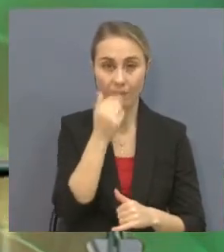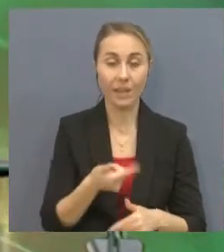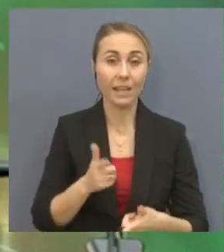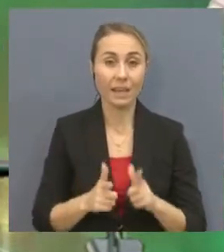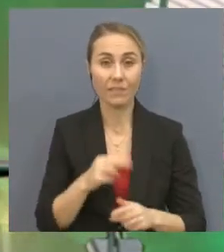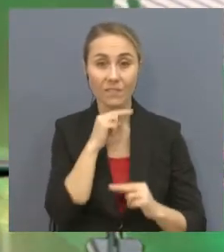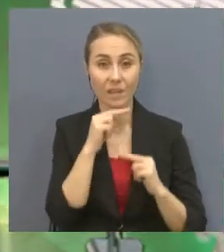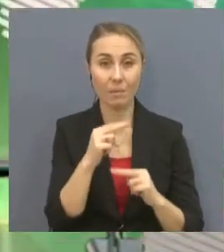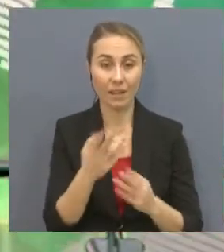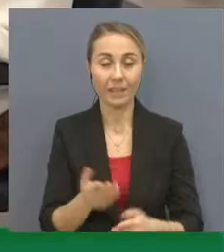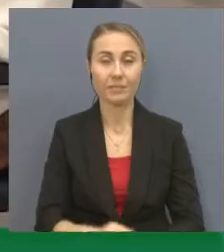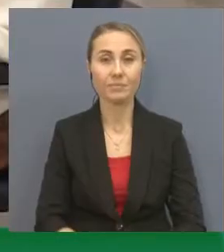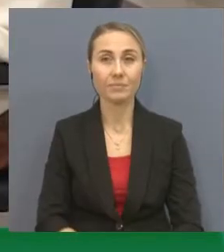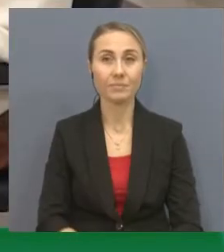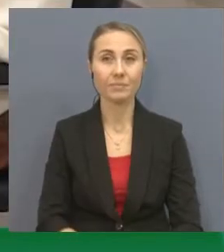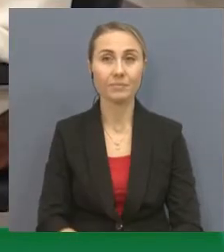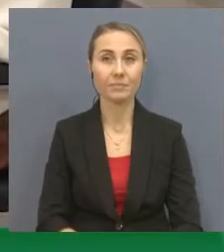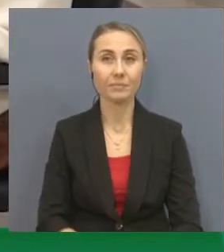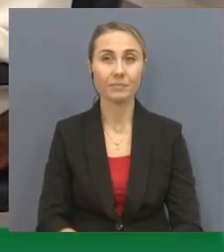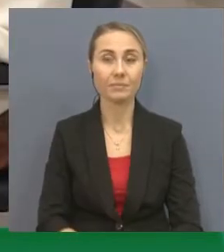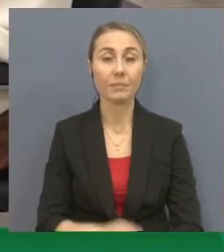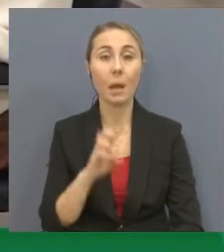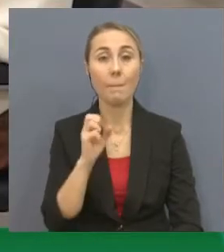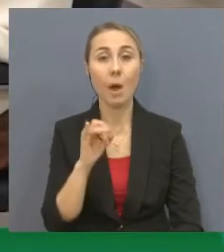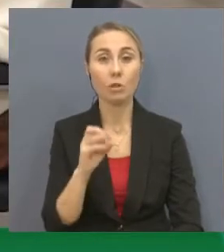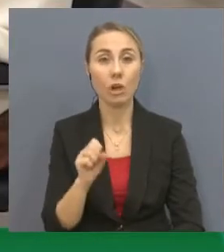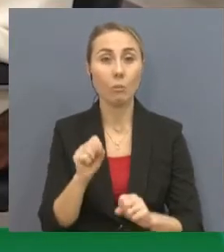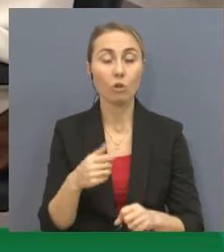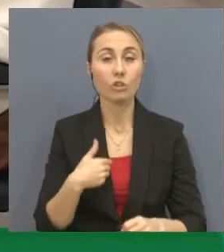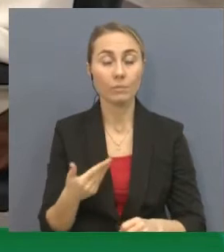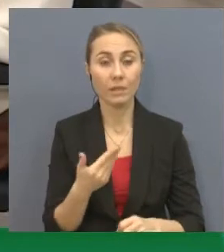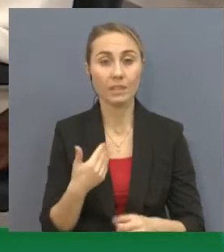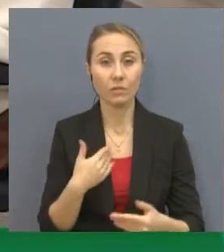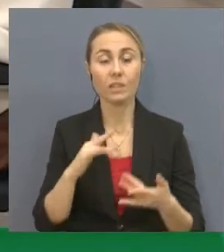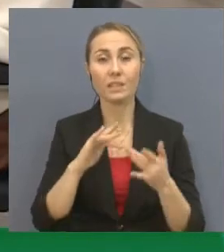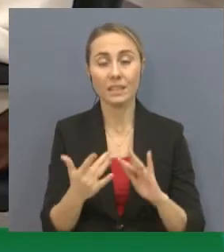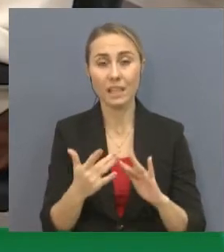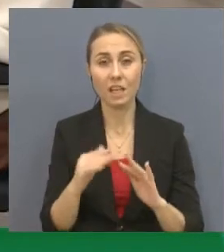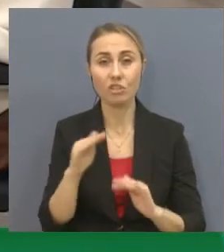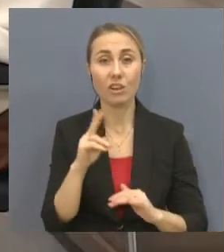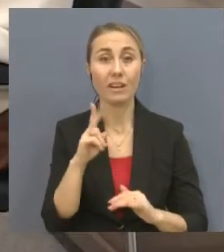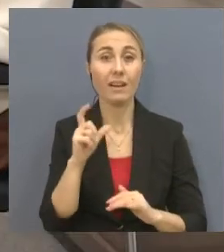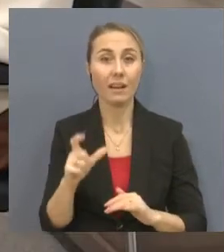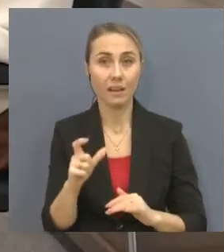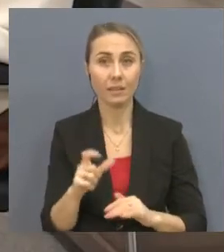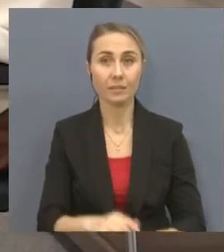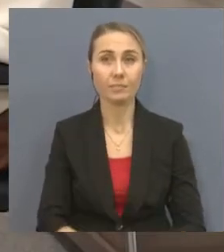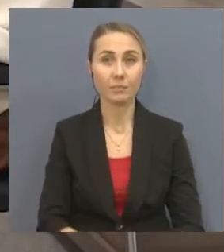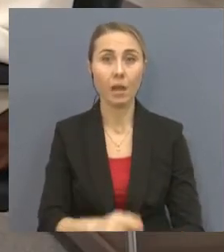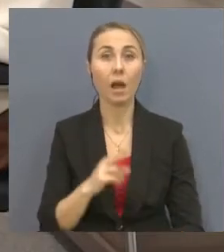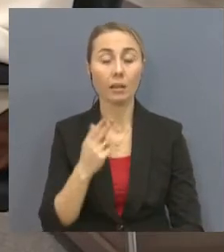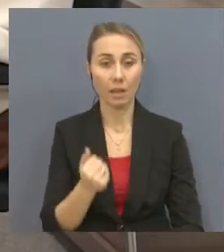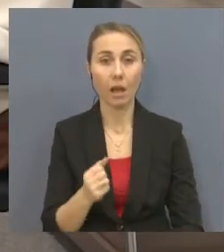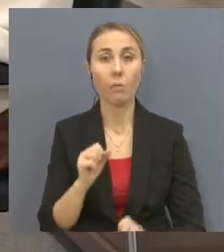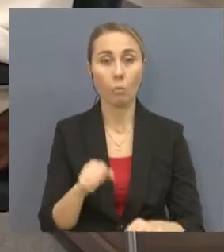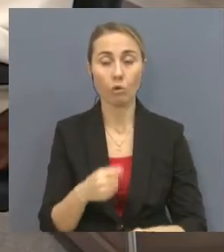внимания на экран волжан скажите можем ли мы сегодня говорить о цифровой трансформация сферы жкх да безусловно мы